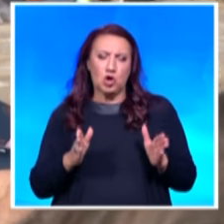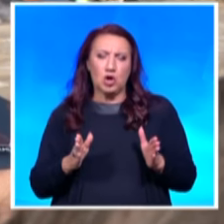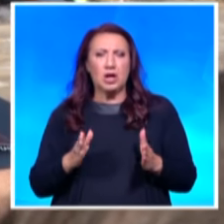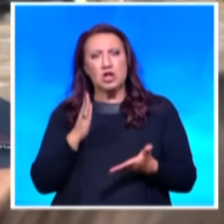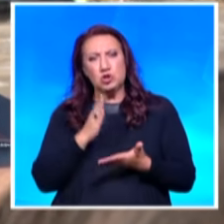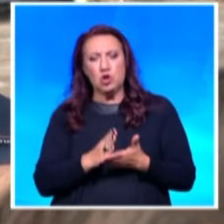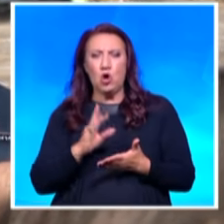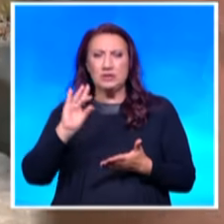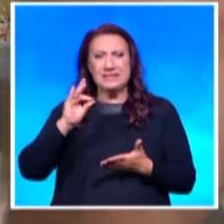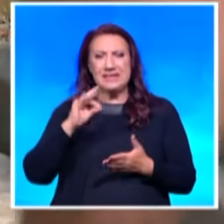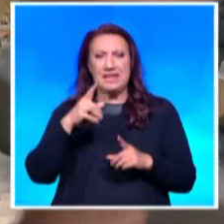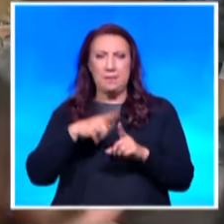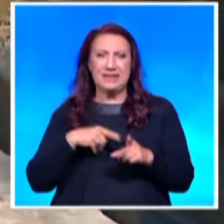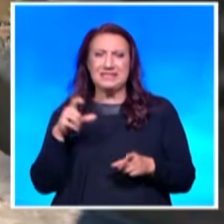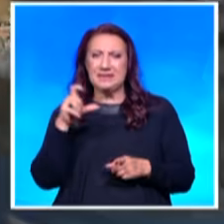да приключи участъка.